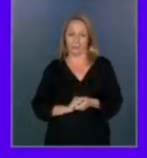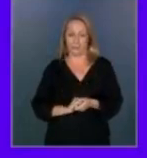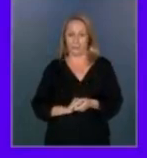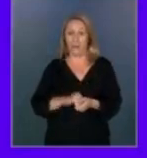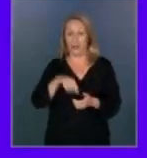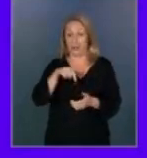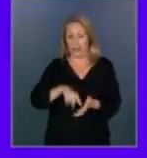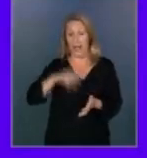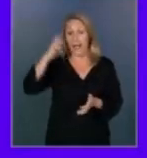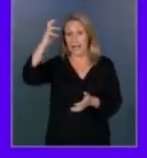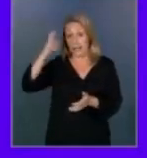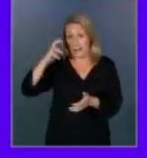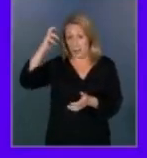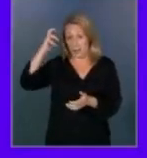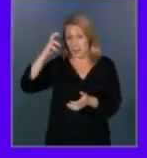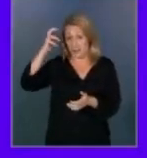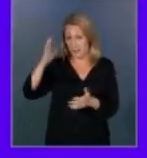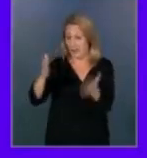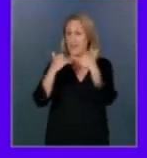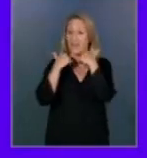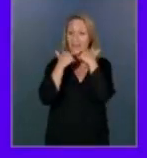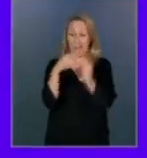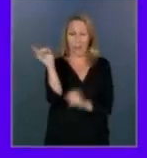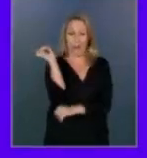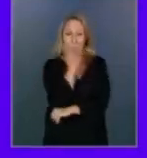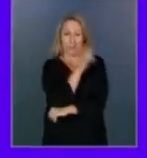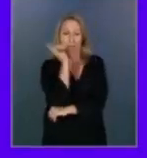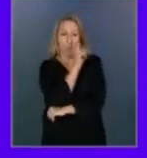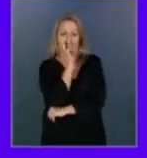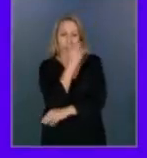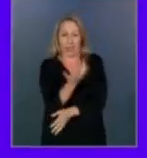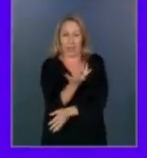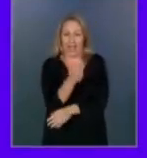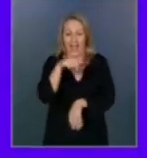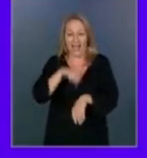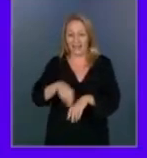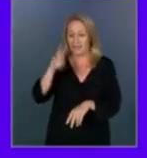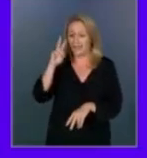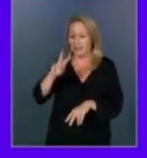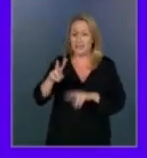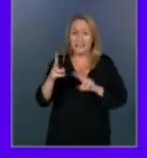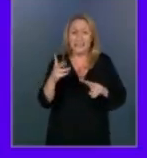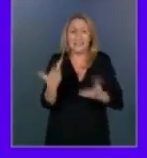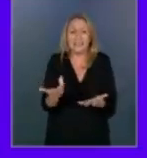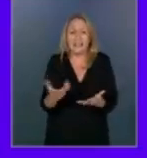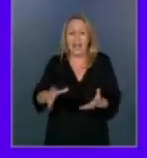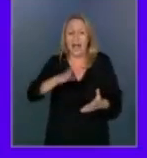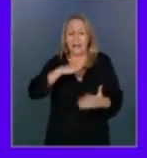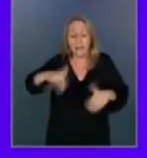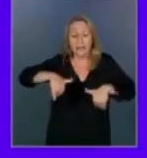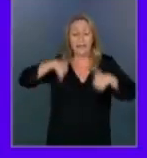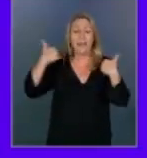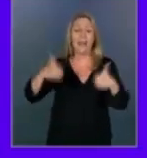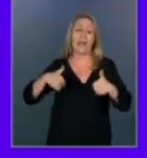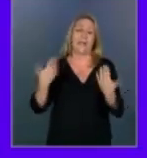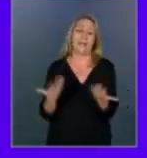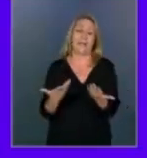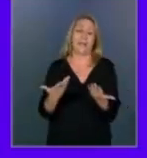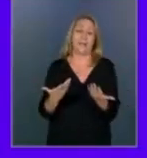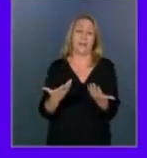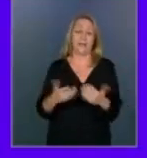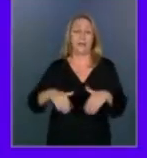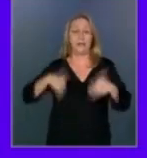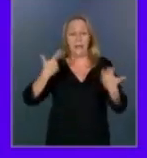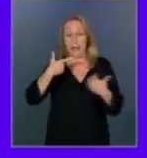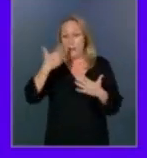Και ότι η επιστημονική κοινότητα δεν μπορεί να ψεύδεται όταν βλέπουμε διαρκώς συνανθρώπους μας και νέους σε ηλικία.